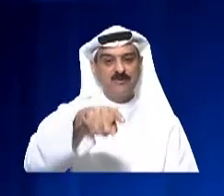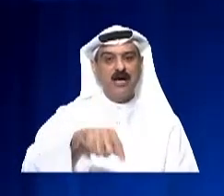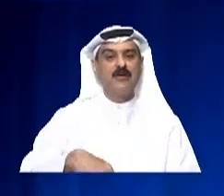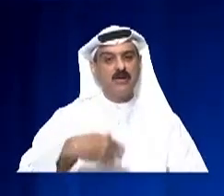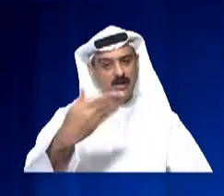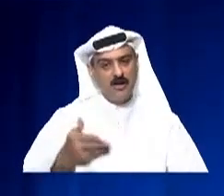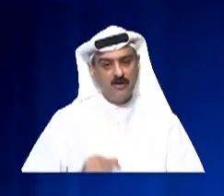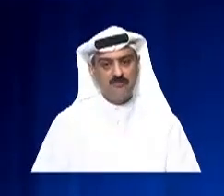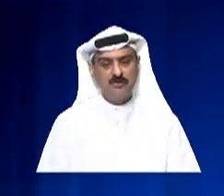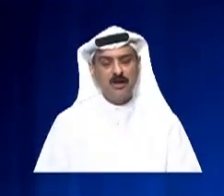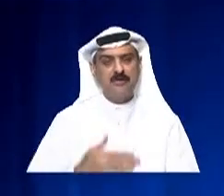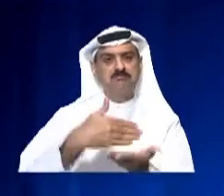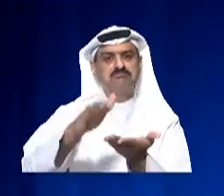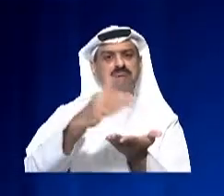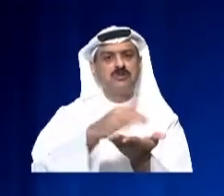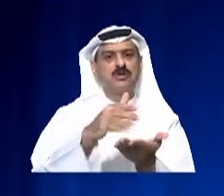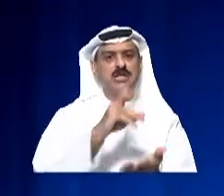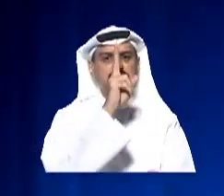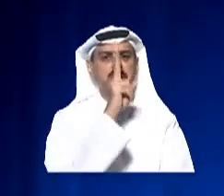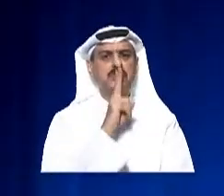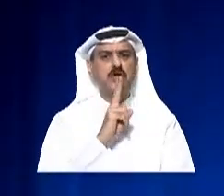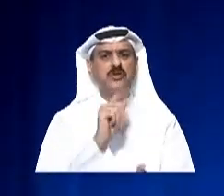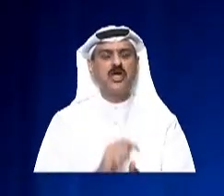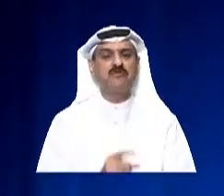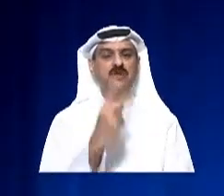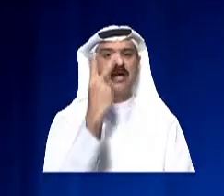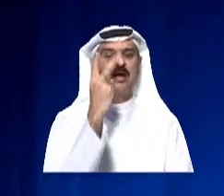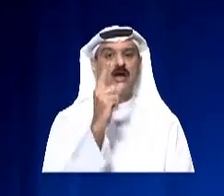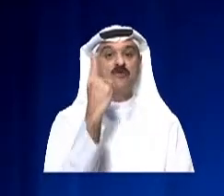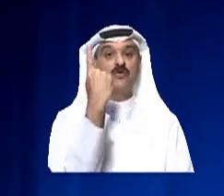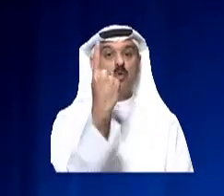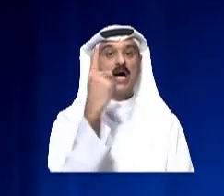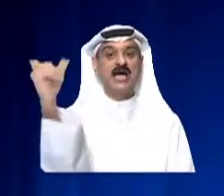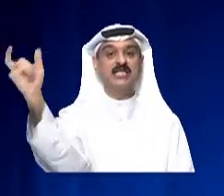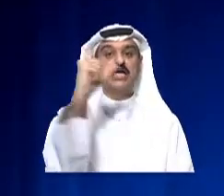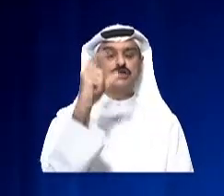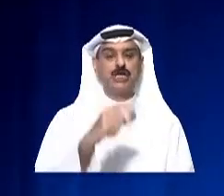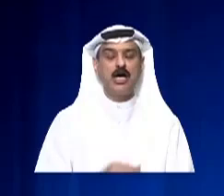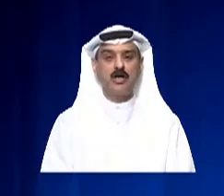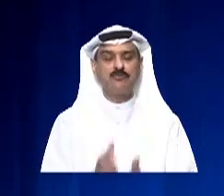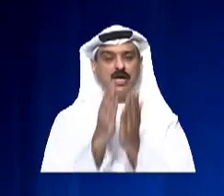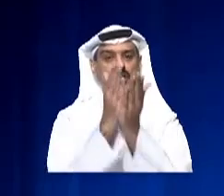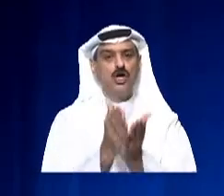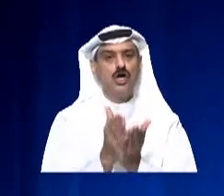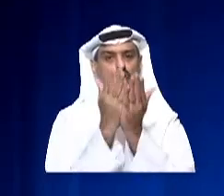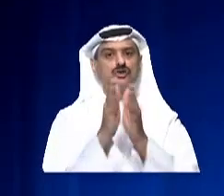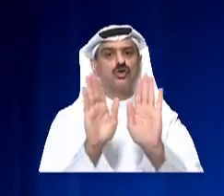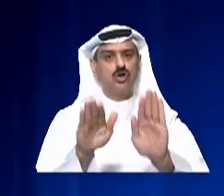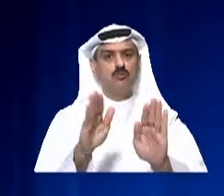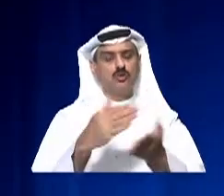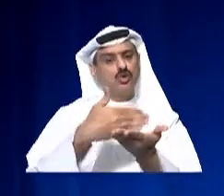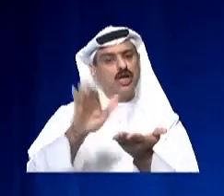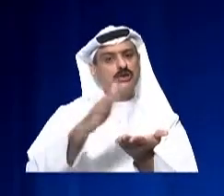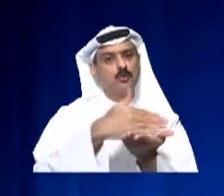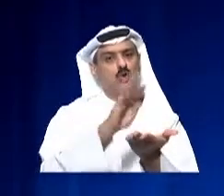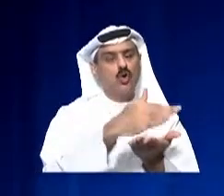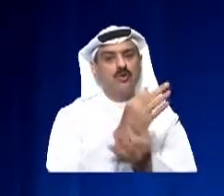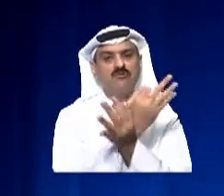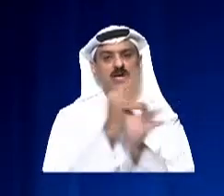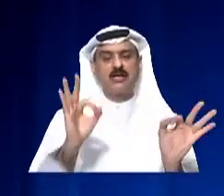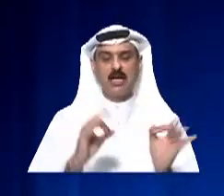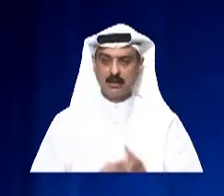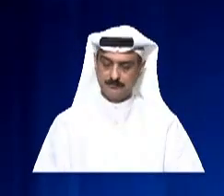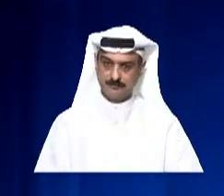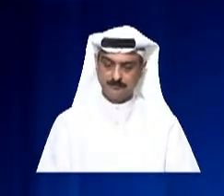إخلاء نقعة الشملان خلال شهر من تاريخه من مستغلي السفن المتواجدة بها لغير